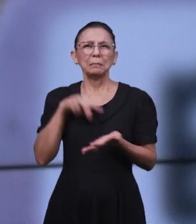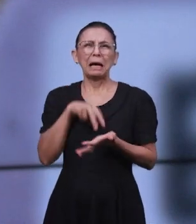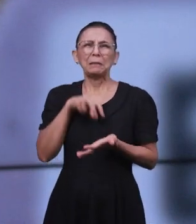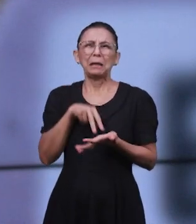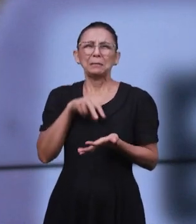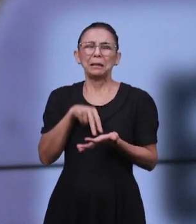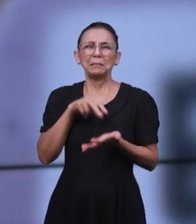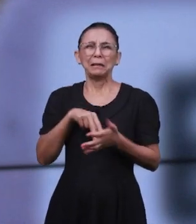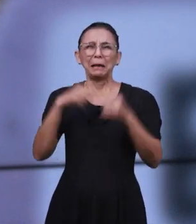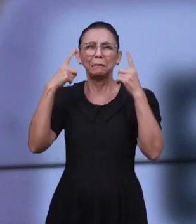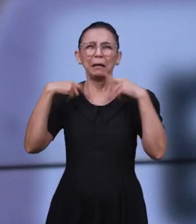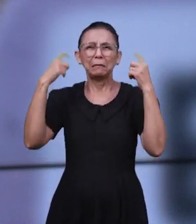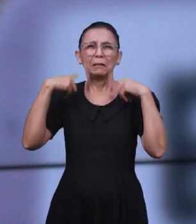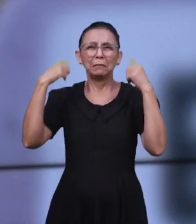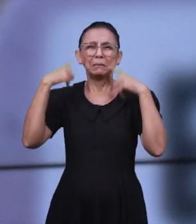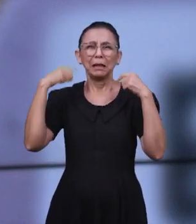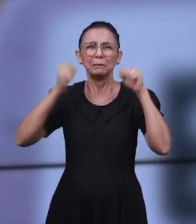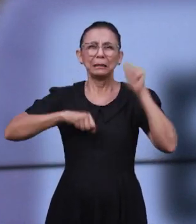de-